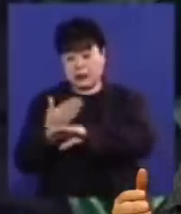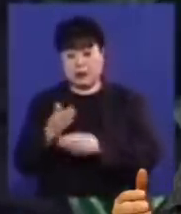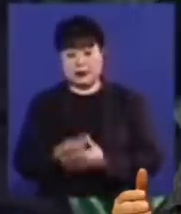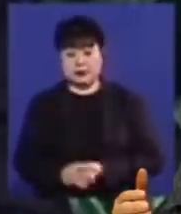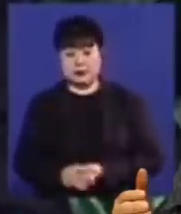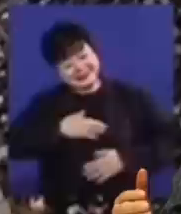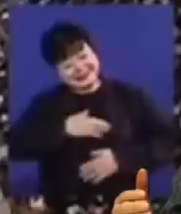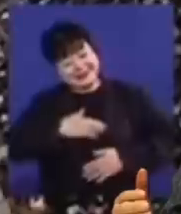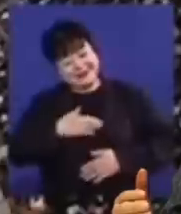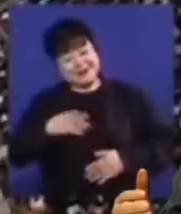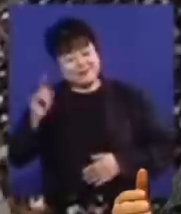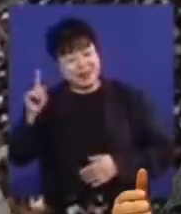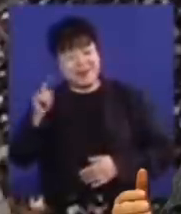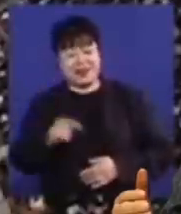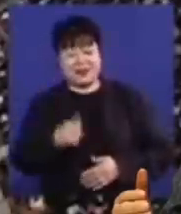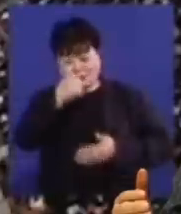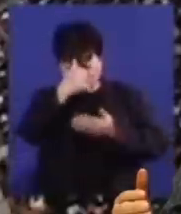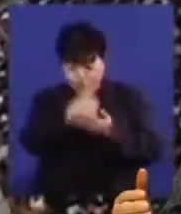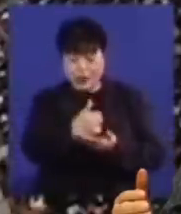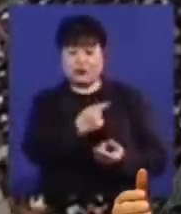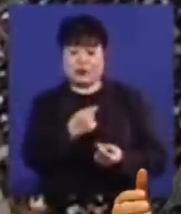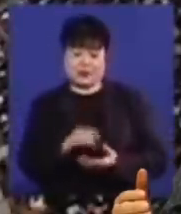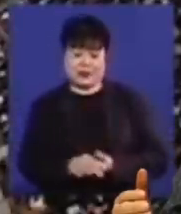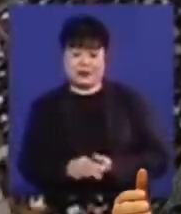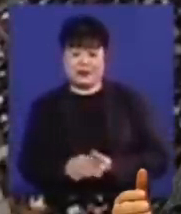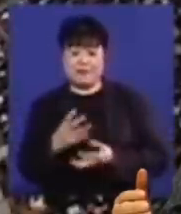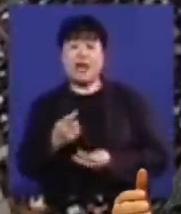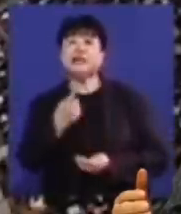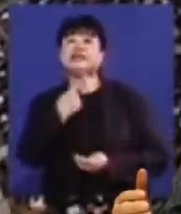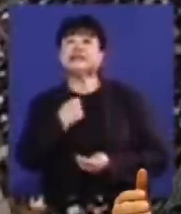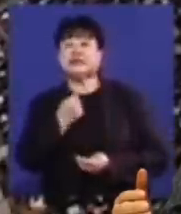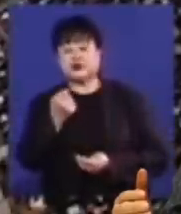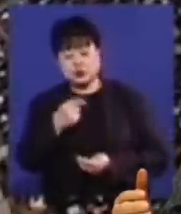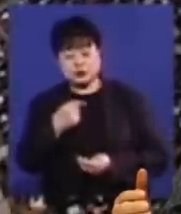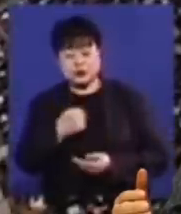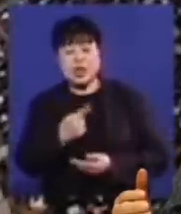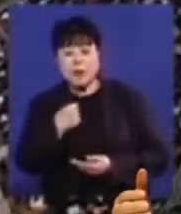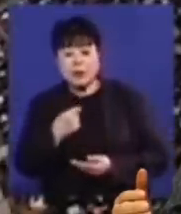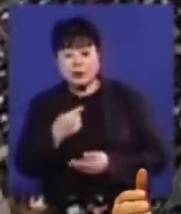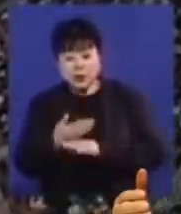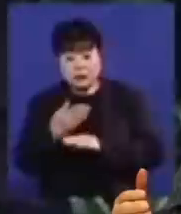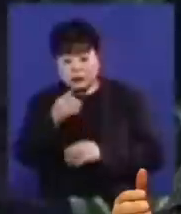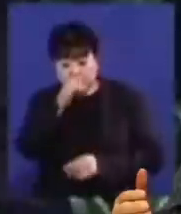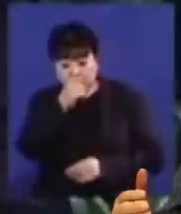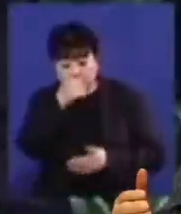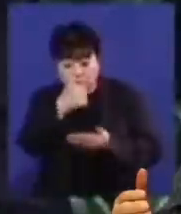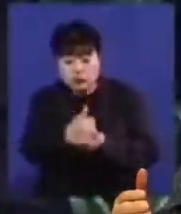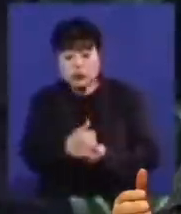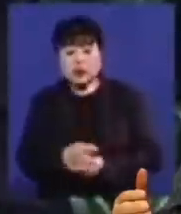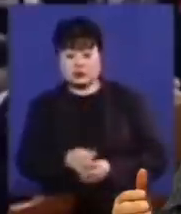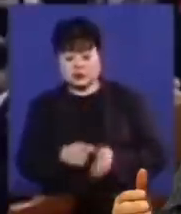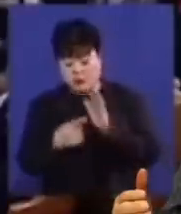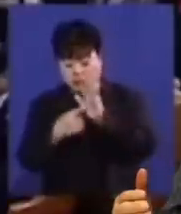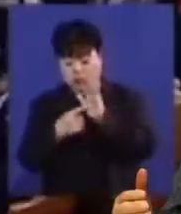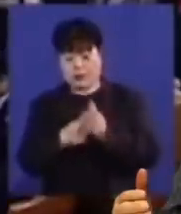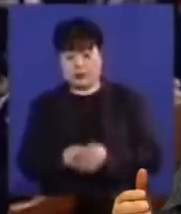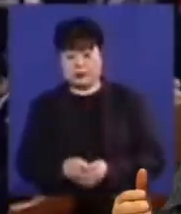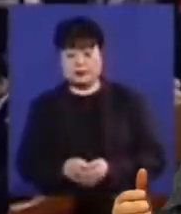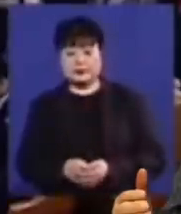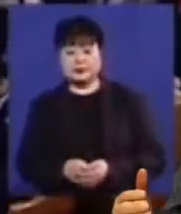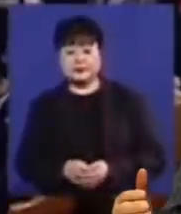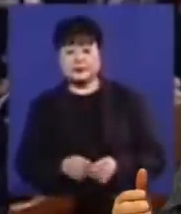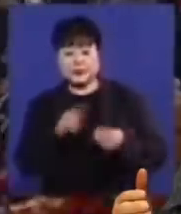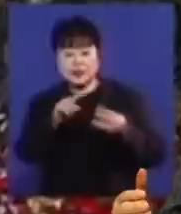있습니다만 죄도 많이 짓는 사람 적게 짓는 사람 차이는 있어도 죄를 다 짓게 돼요. 로마서